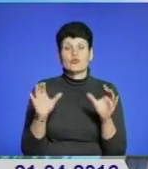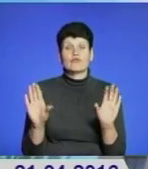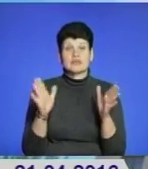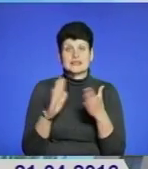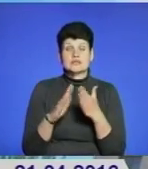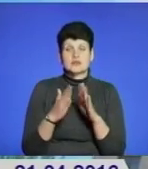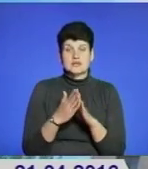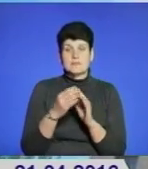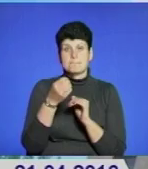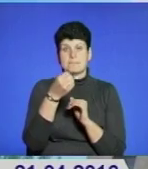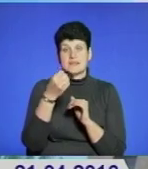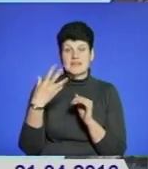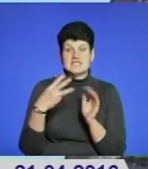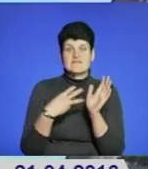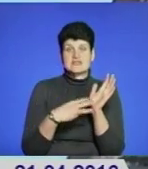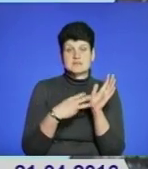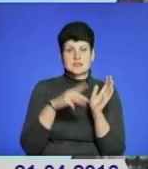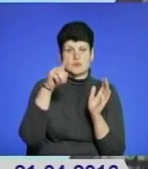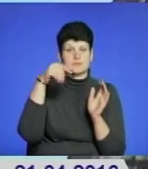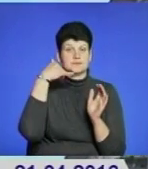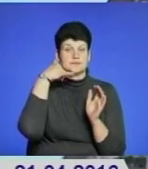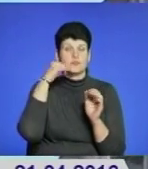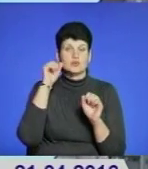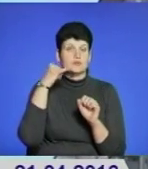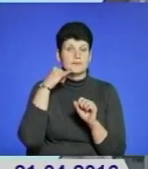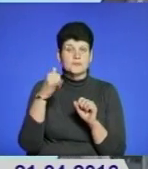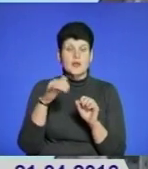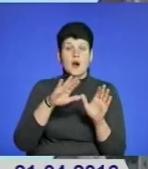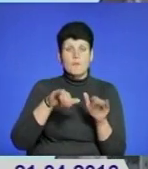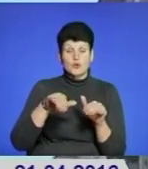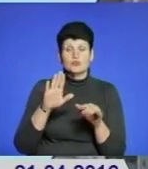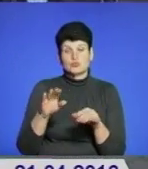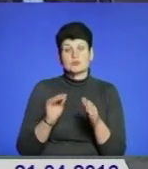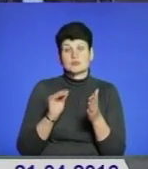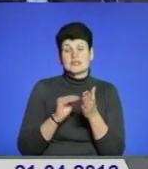за номером 1580. Трохи згодом буде